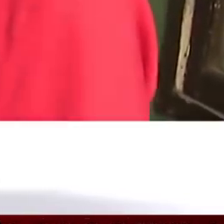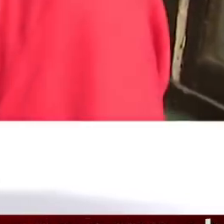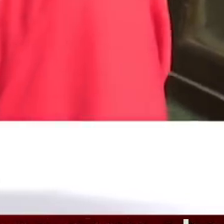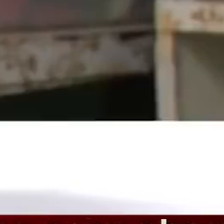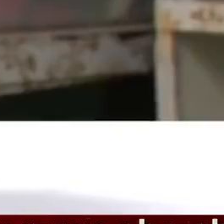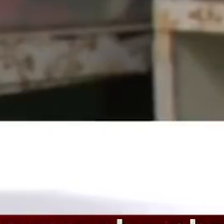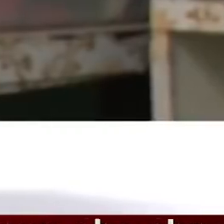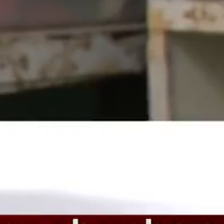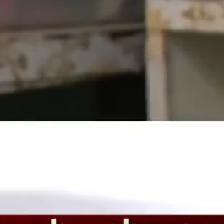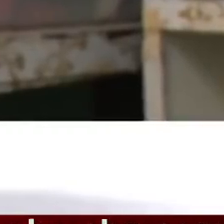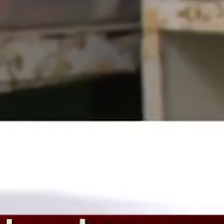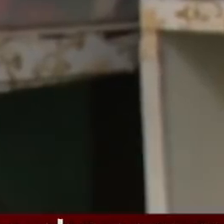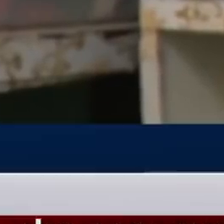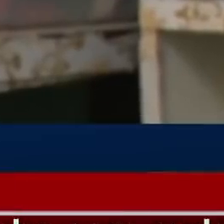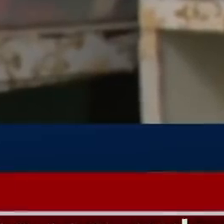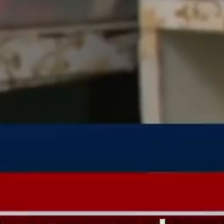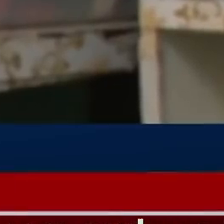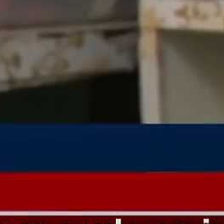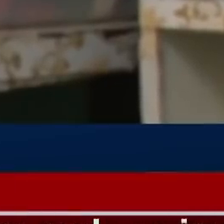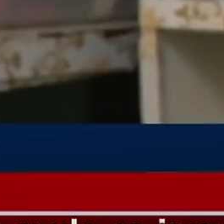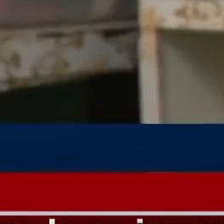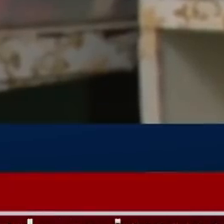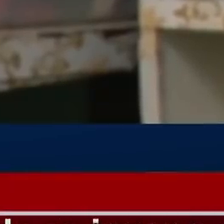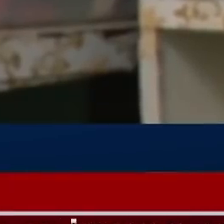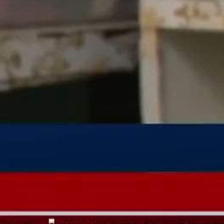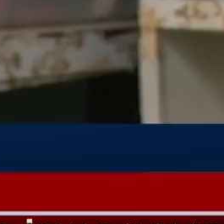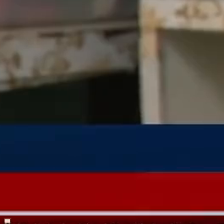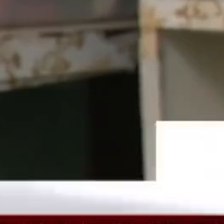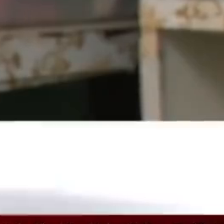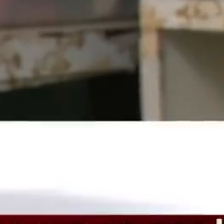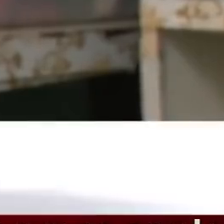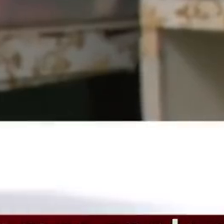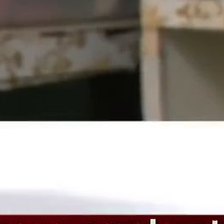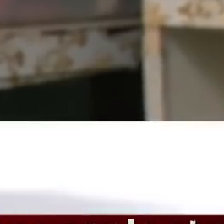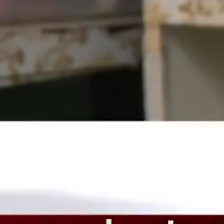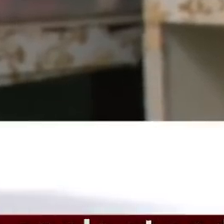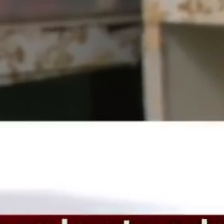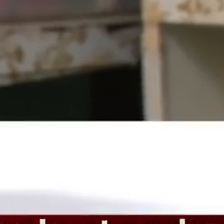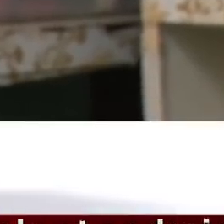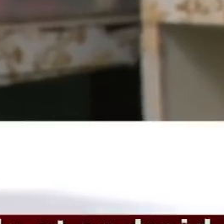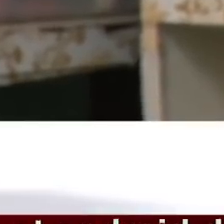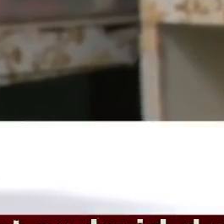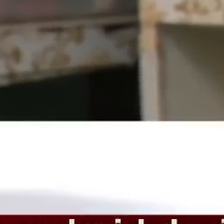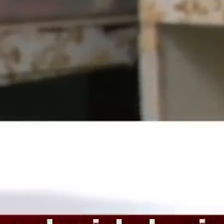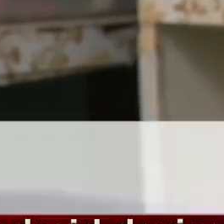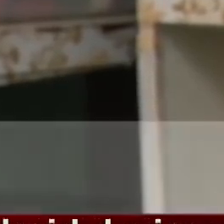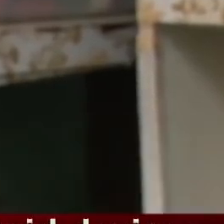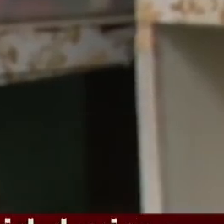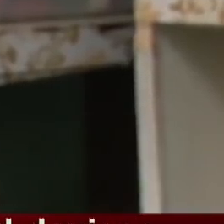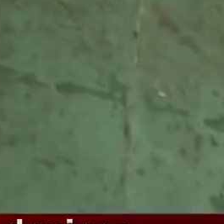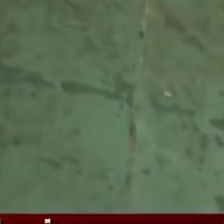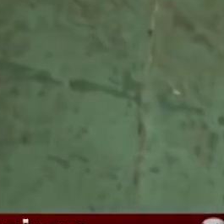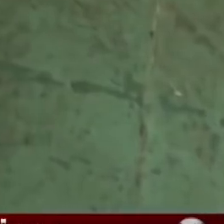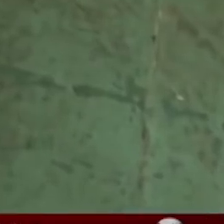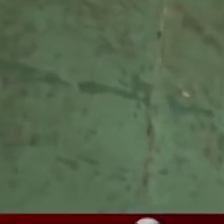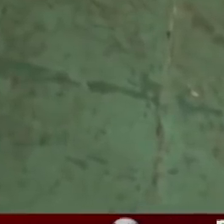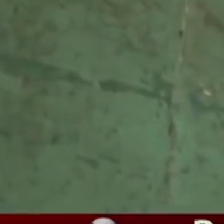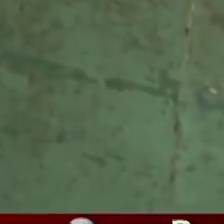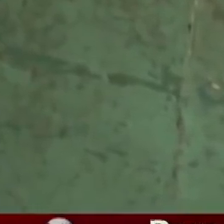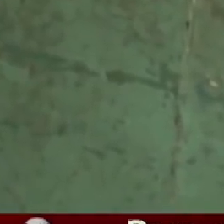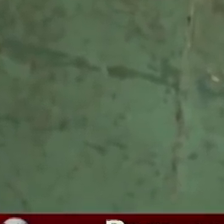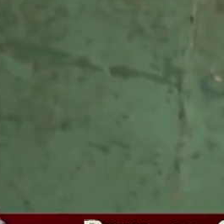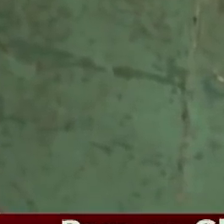May maliit ako na tindahan dito sa bahay. Maliit na tindahan tapos ninakaw naman.